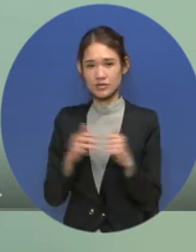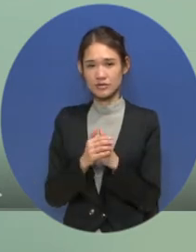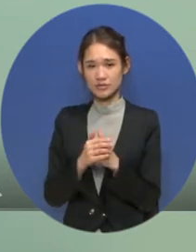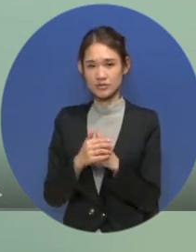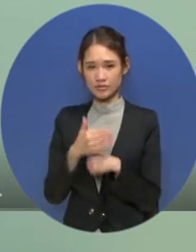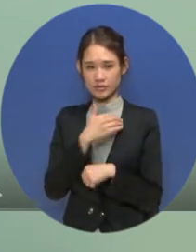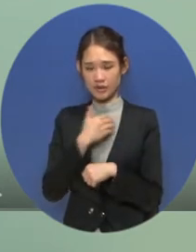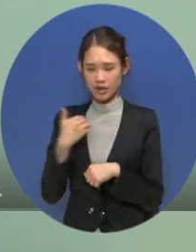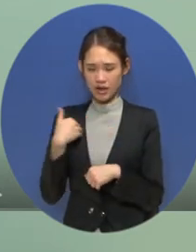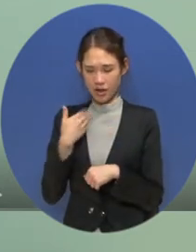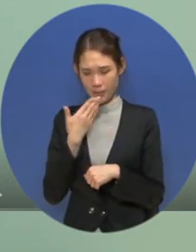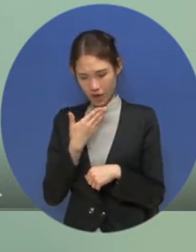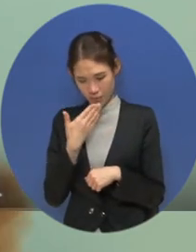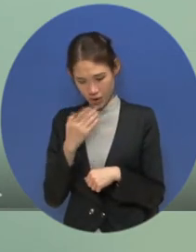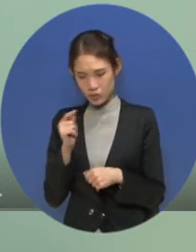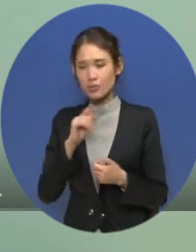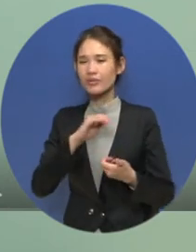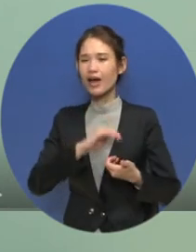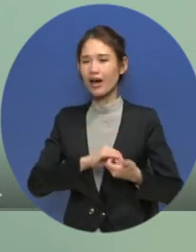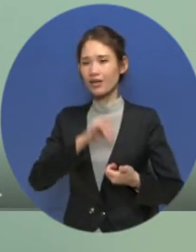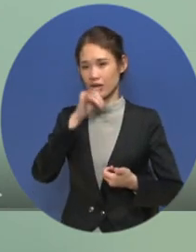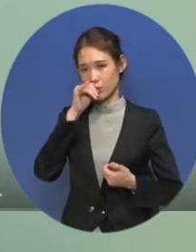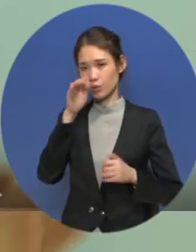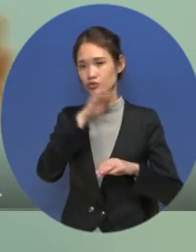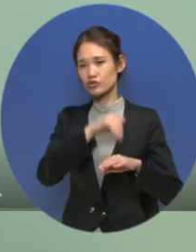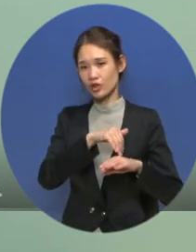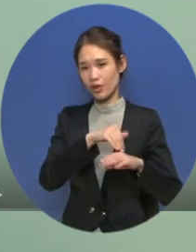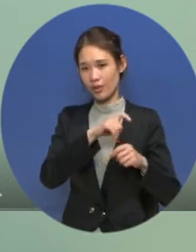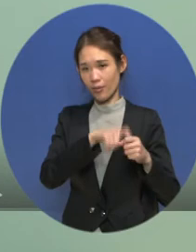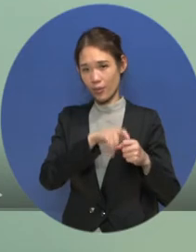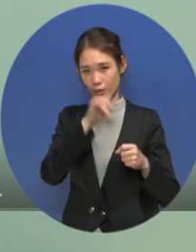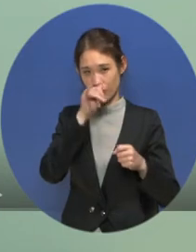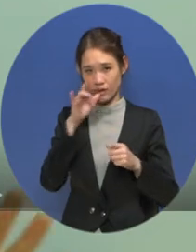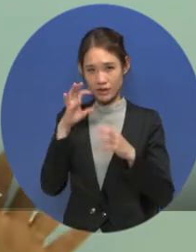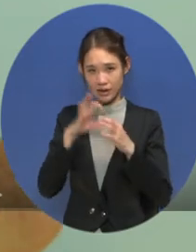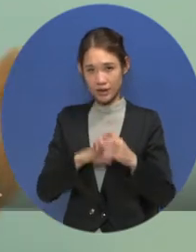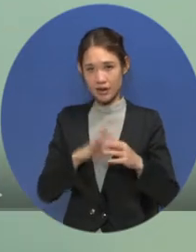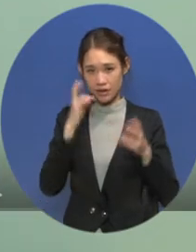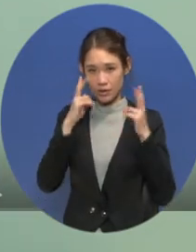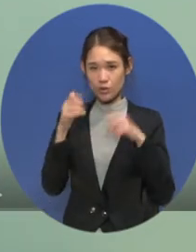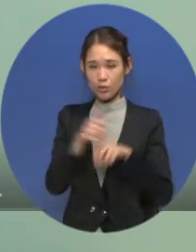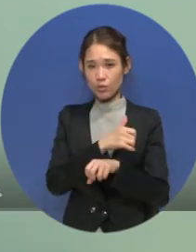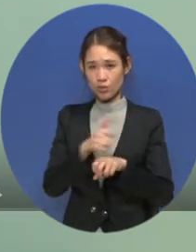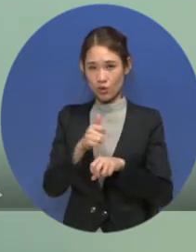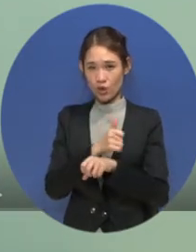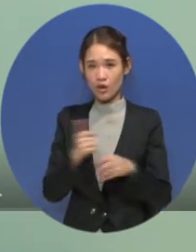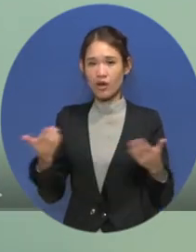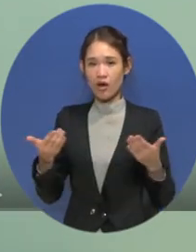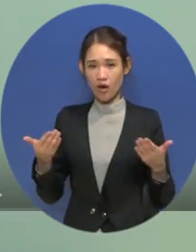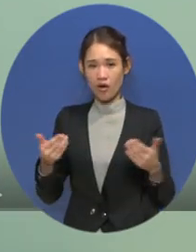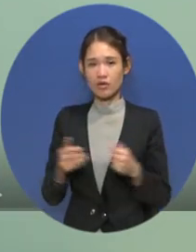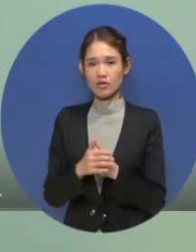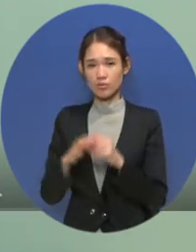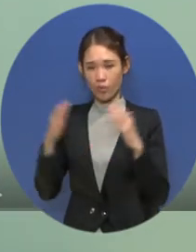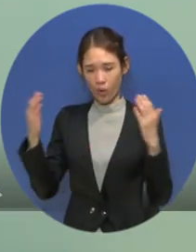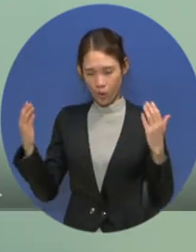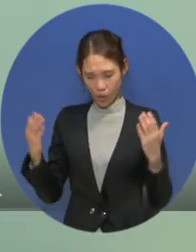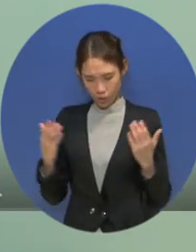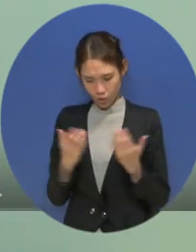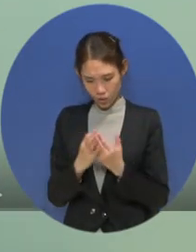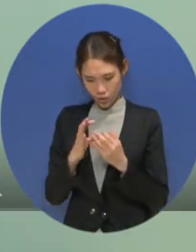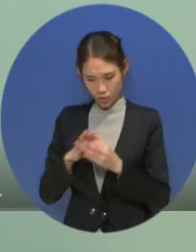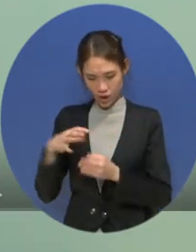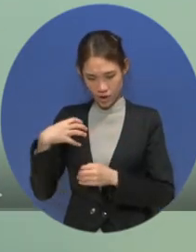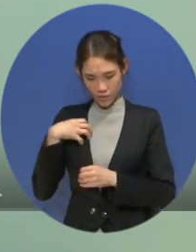수 있는 게 한계가 있고 훈련을 목표로 해서 지속적인 출퇴근부터 업무 모든